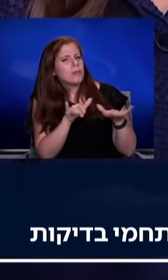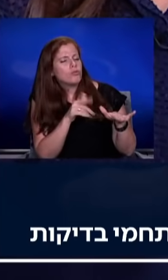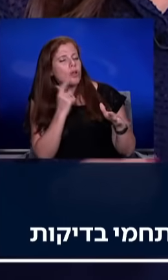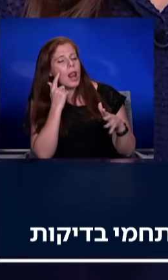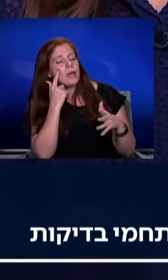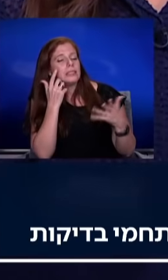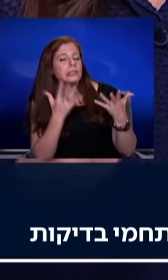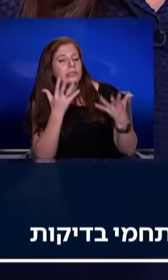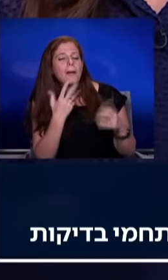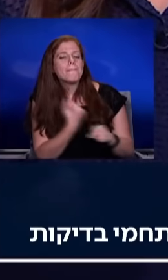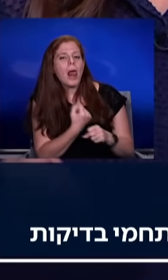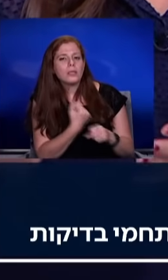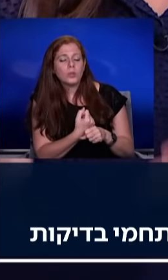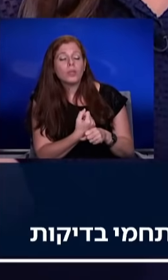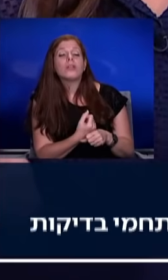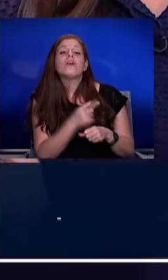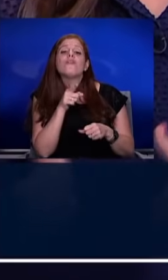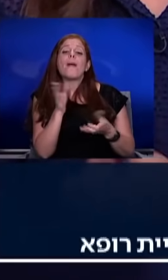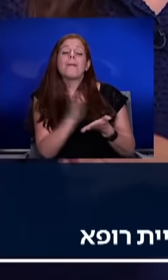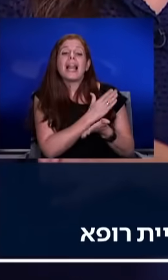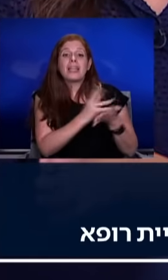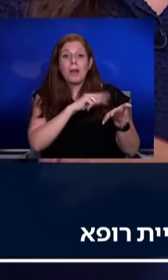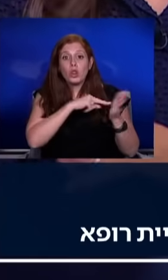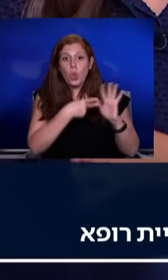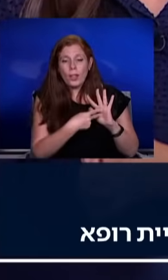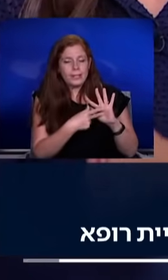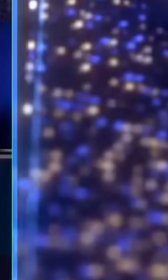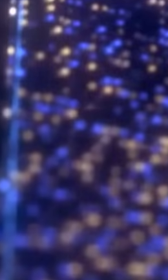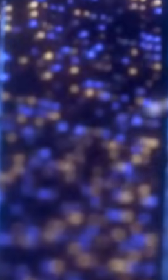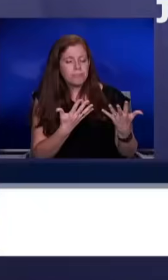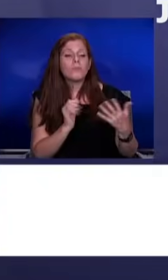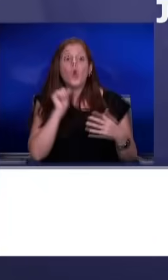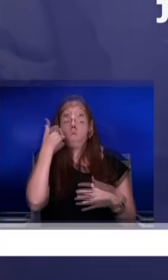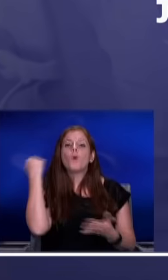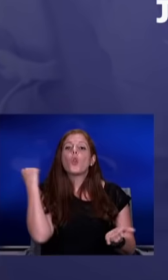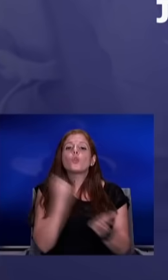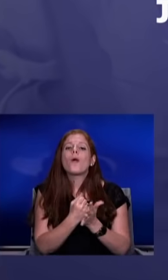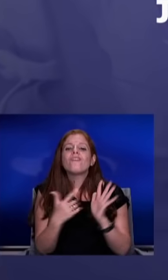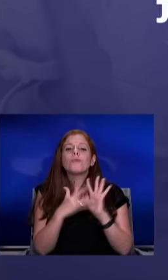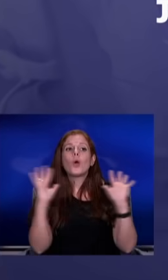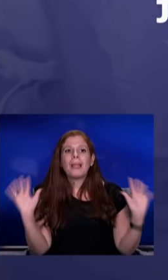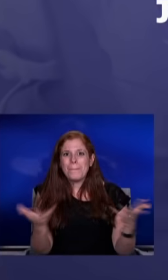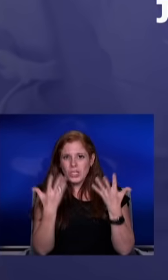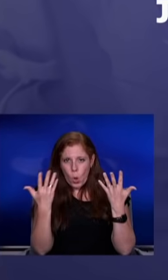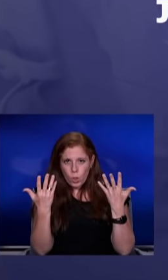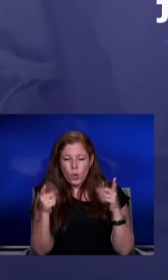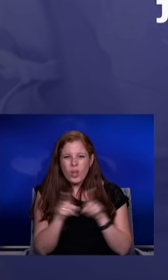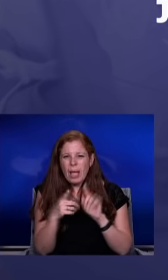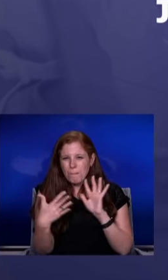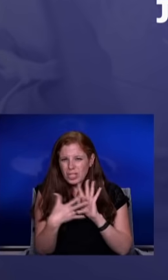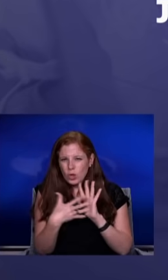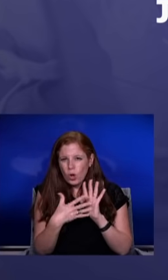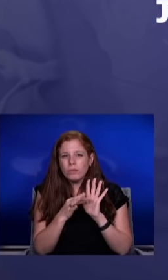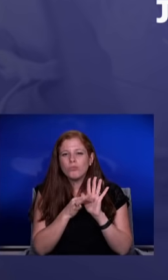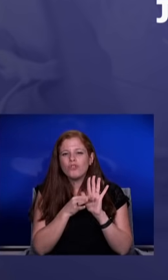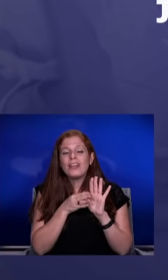הזה ומגבשים תוכנית שאמורה להיראות ככה. קודם כל, תוקף הבדיקות המהירות, אותן בדיקות שנעשות במטרה להיכנס